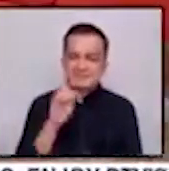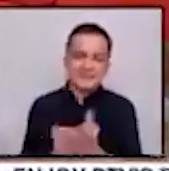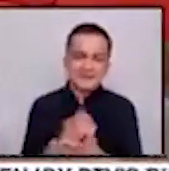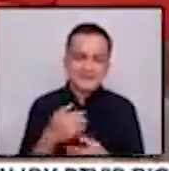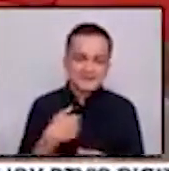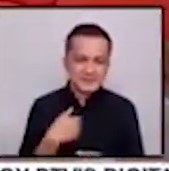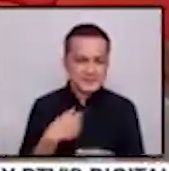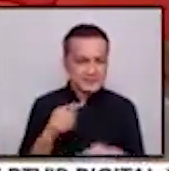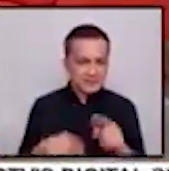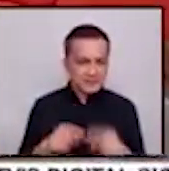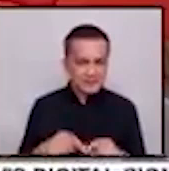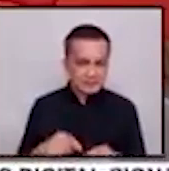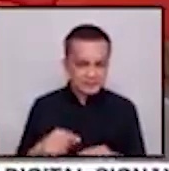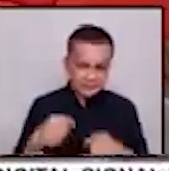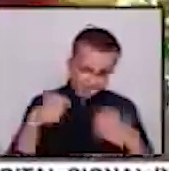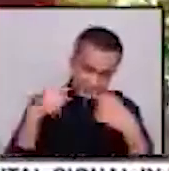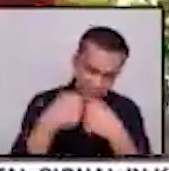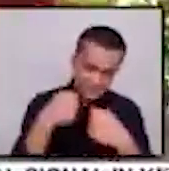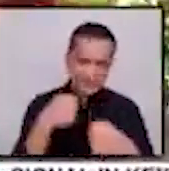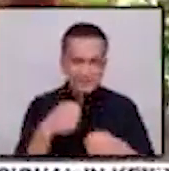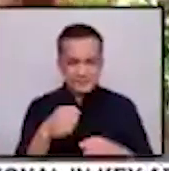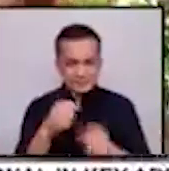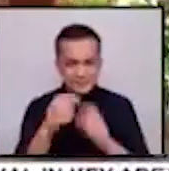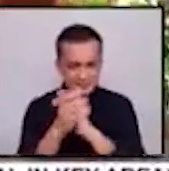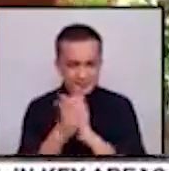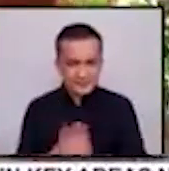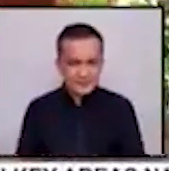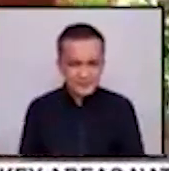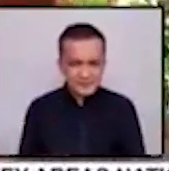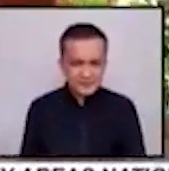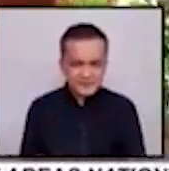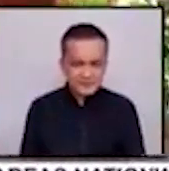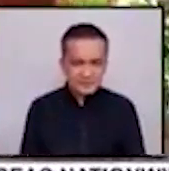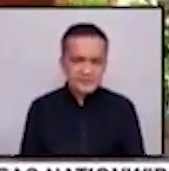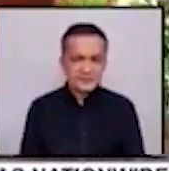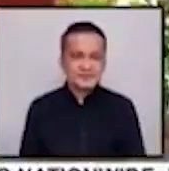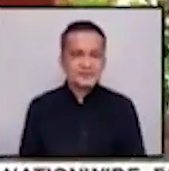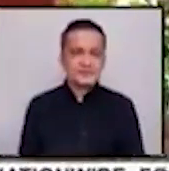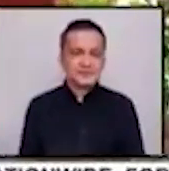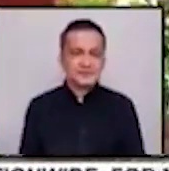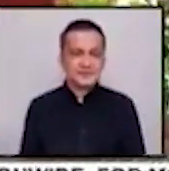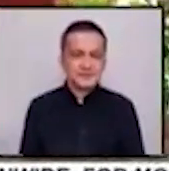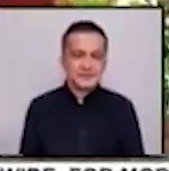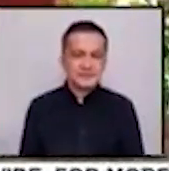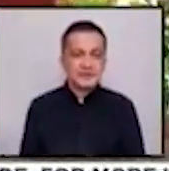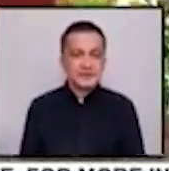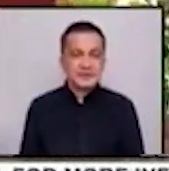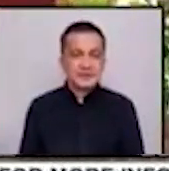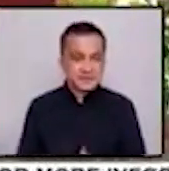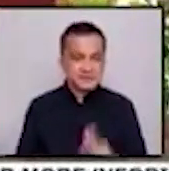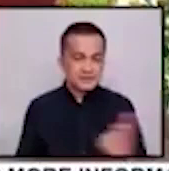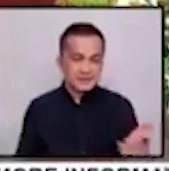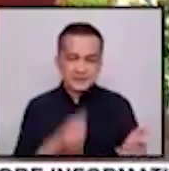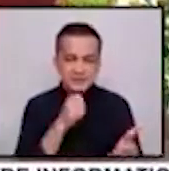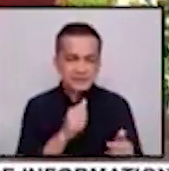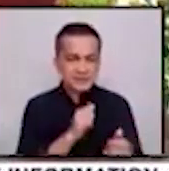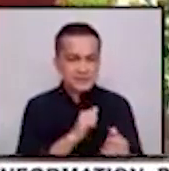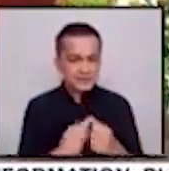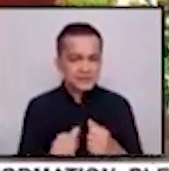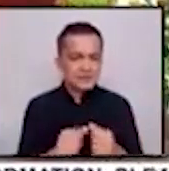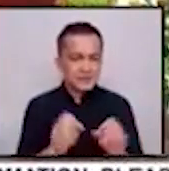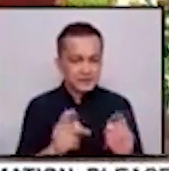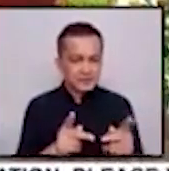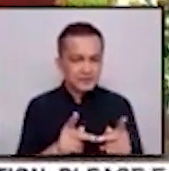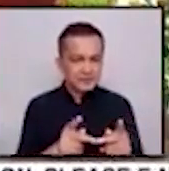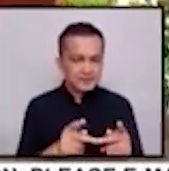pare-pare. Congratulations. Ayun eh, simple. Pero ayan, syempre, Fee, hindi na natin papalagpasin yung pagkakataon na makita